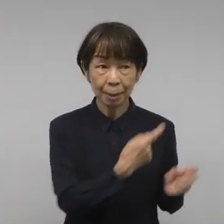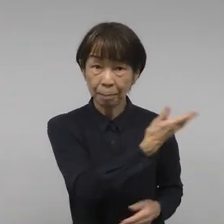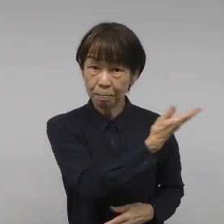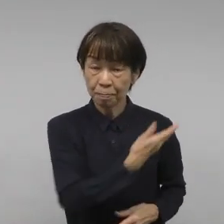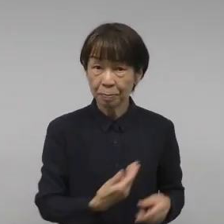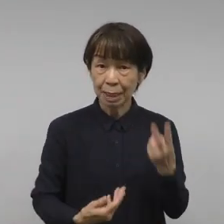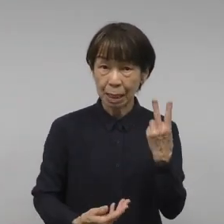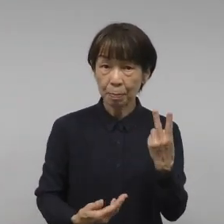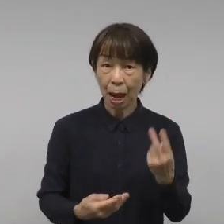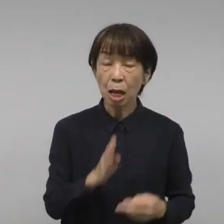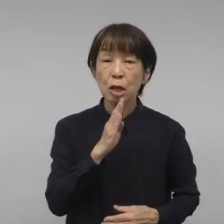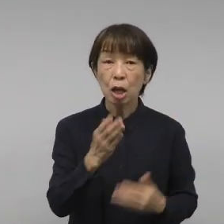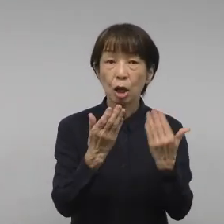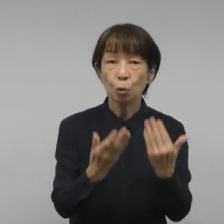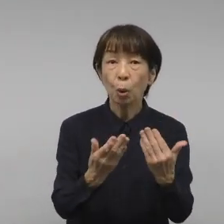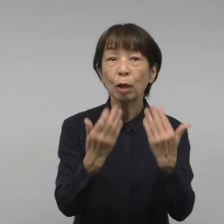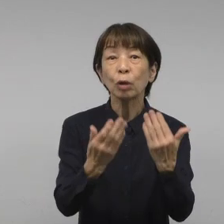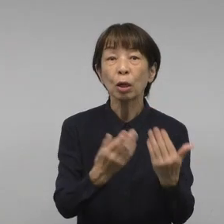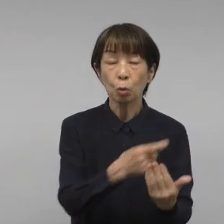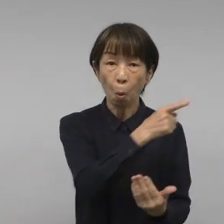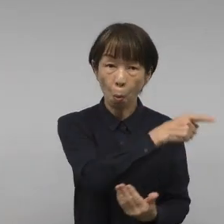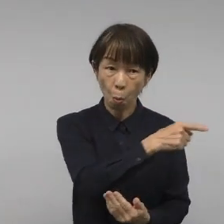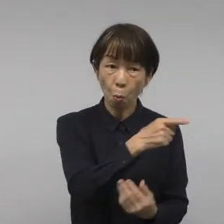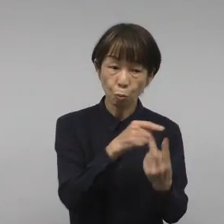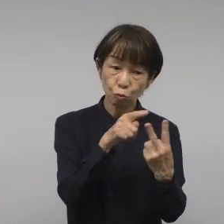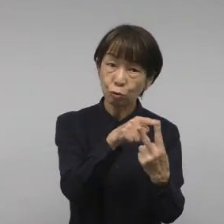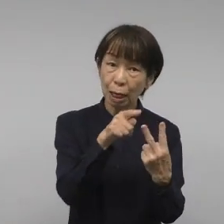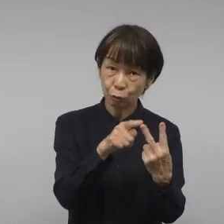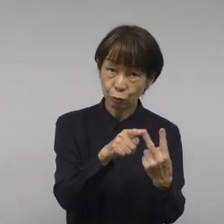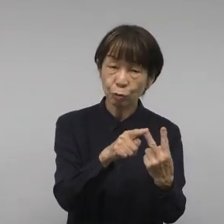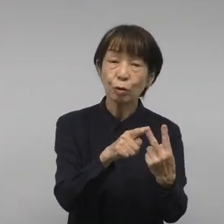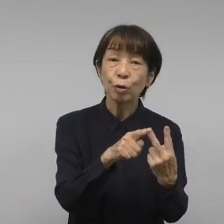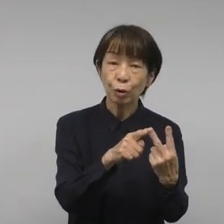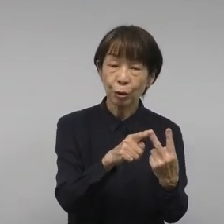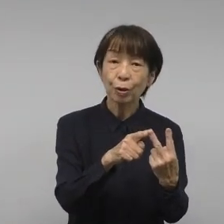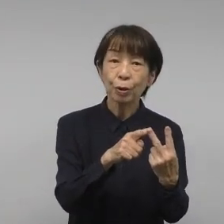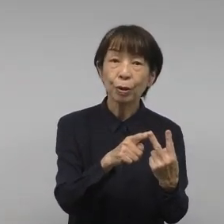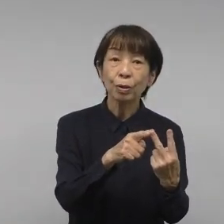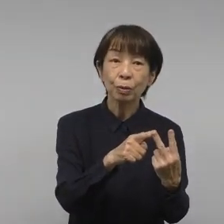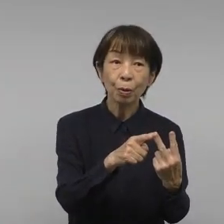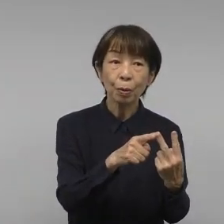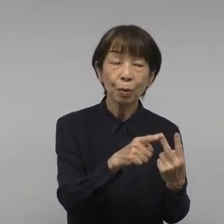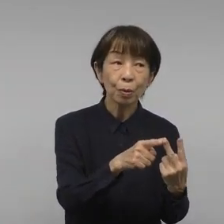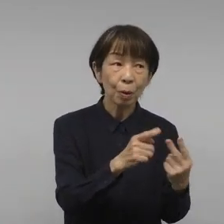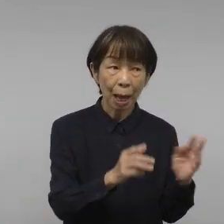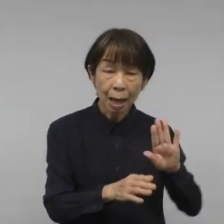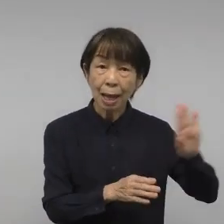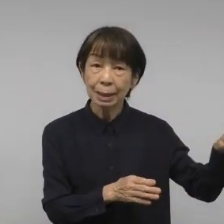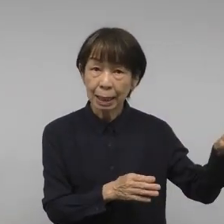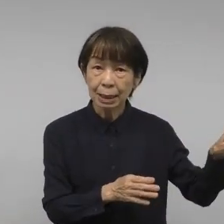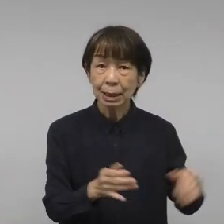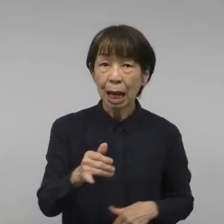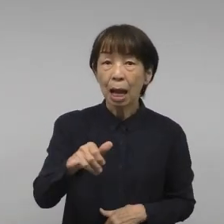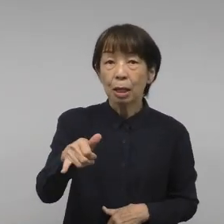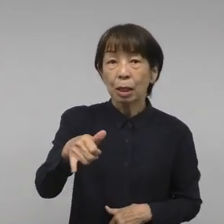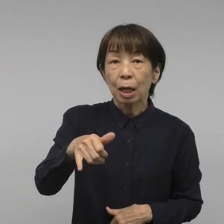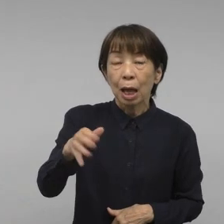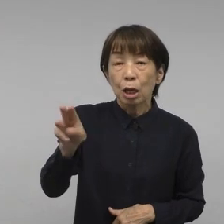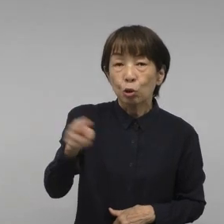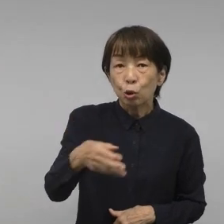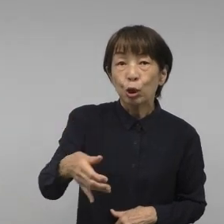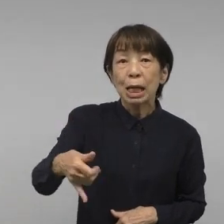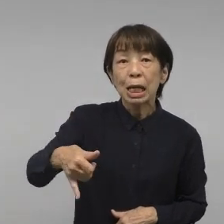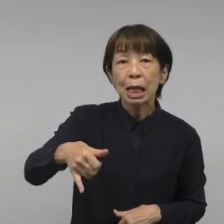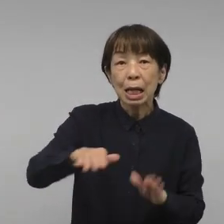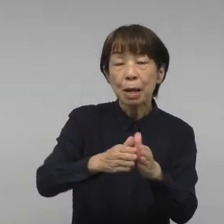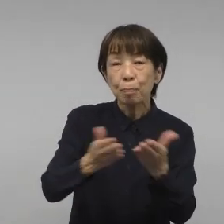語学学校、エドモンズカレッジとシアトルカレッジ、それから、右の写真が杉本ティーカンパニーって、まあ、杉本